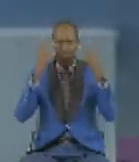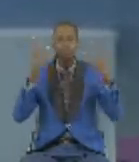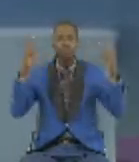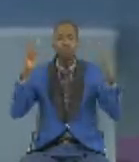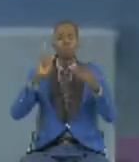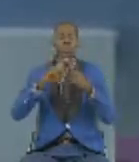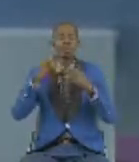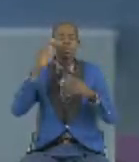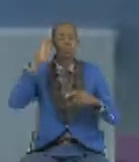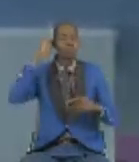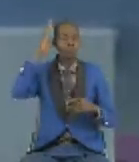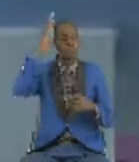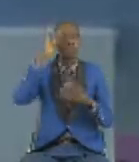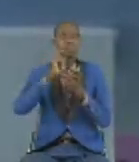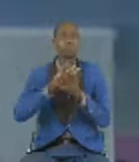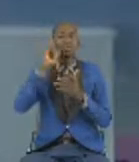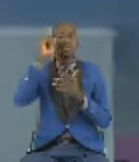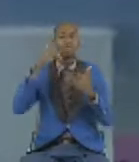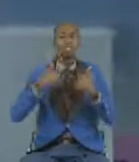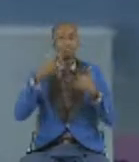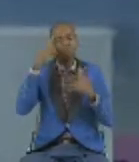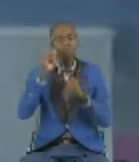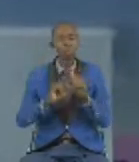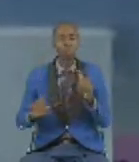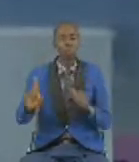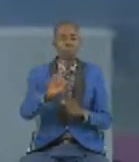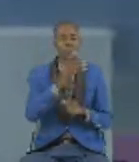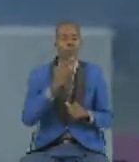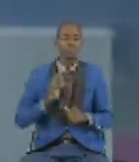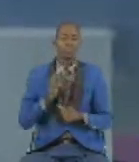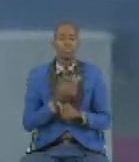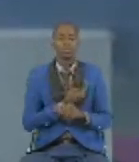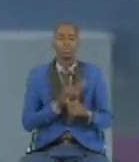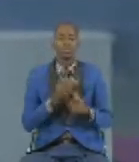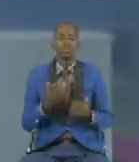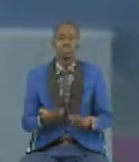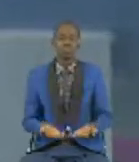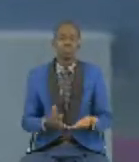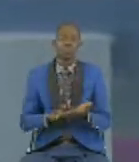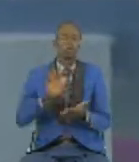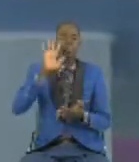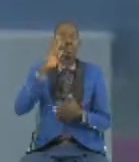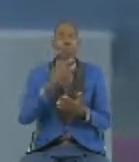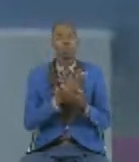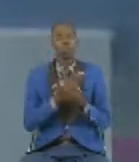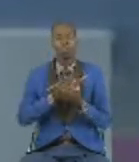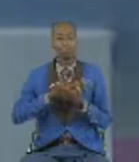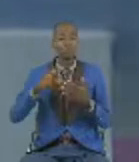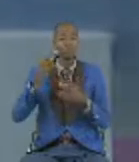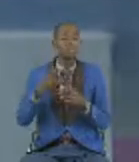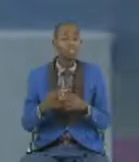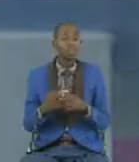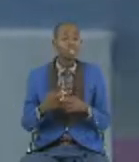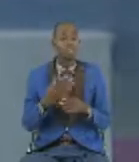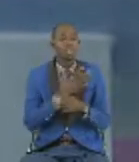la destinée que tu as pour chacun de nous. Magnifie ton Saint-Nom et